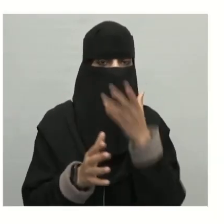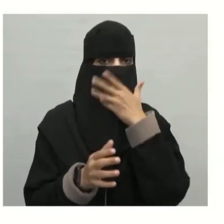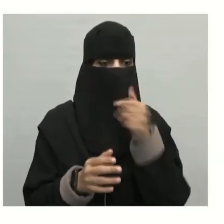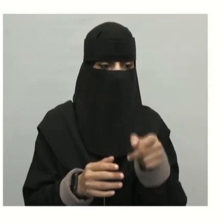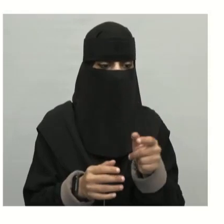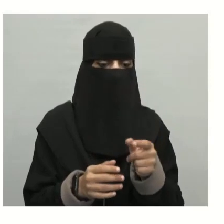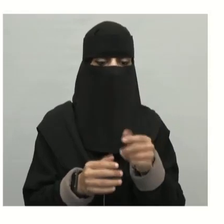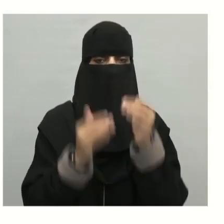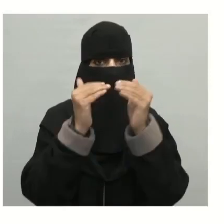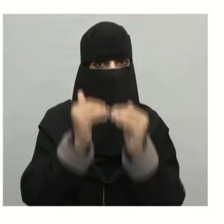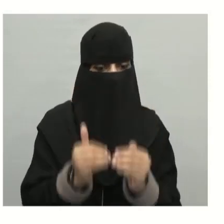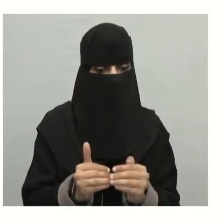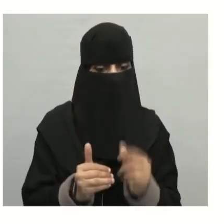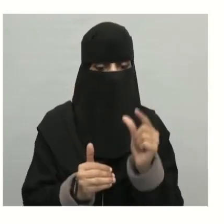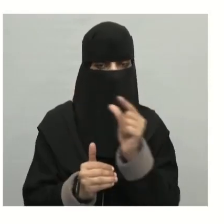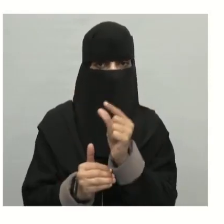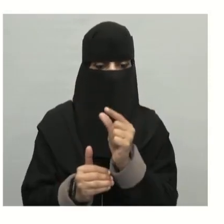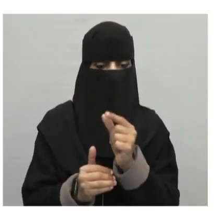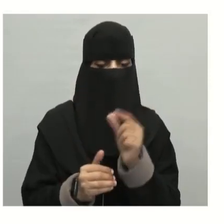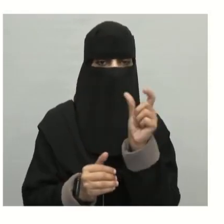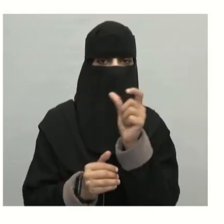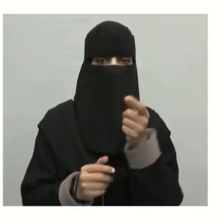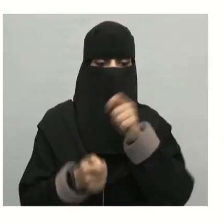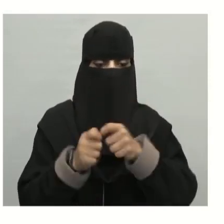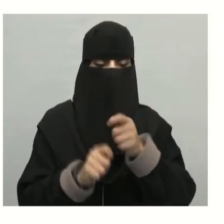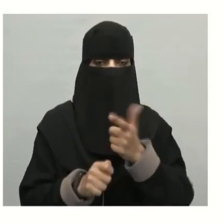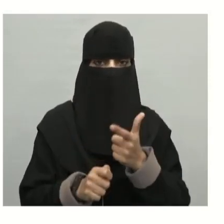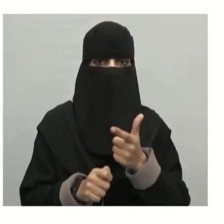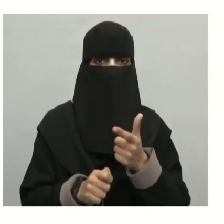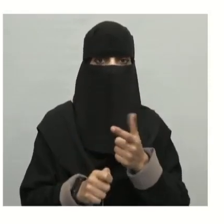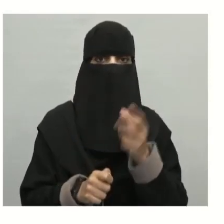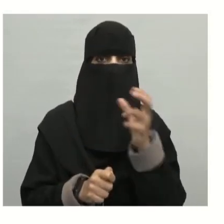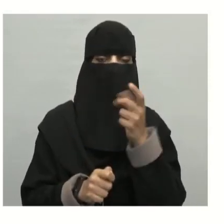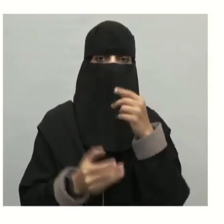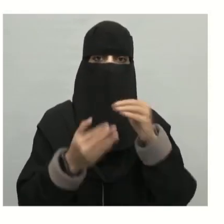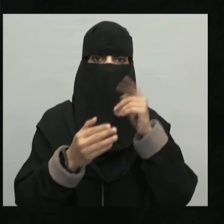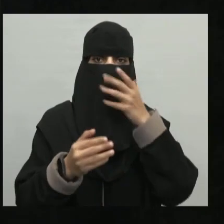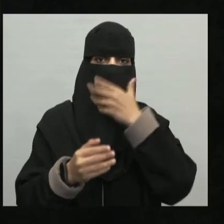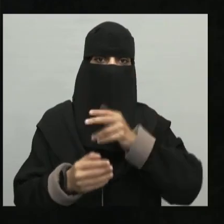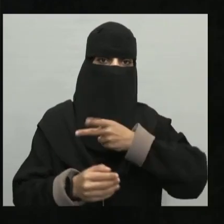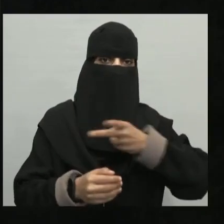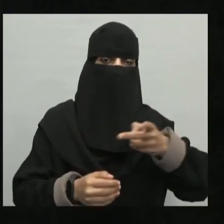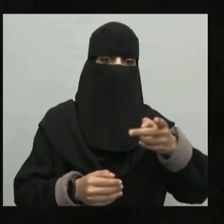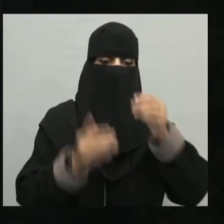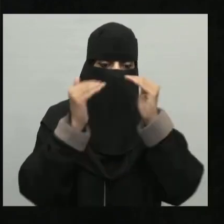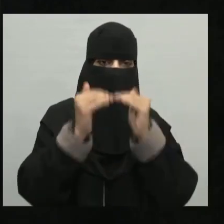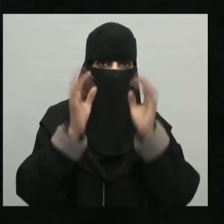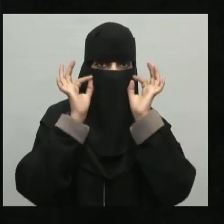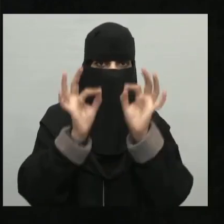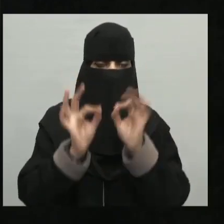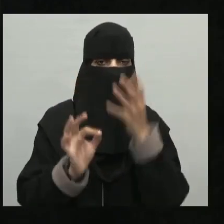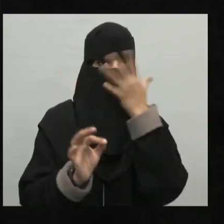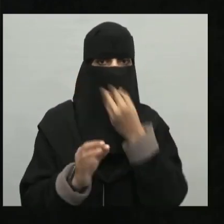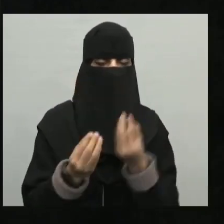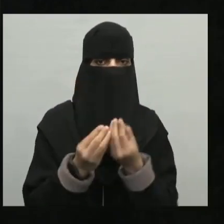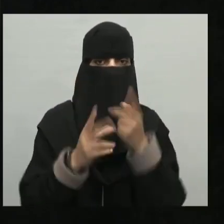الشكل يشمل طريقه ترتيب البلورات وحبيبات المعادن المكونه للصخر وتعطيني اشكال مميزه وجميله